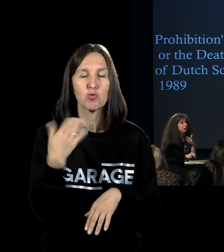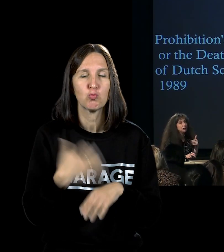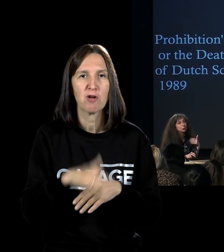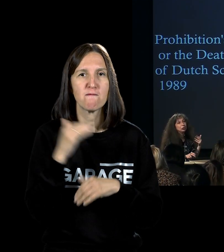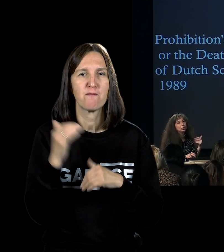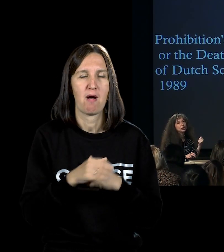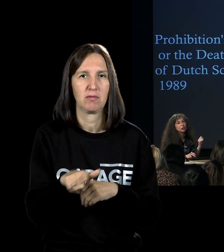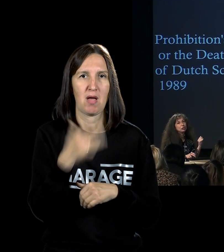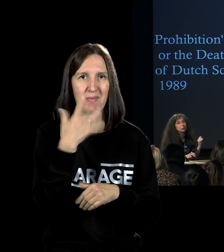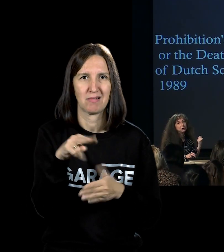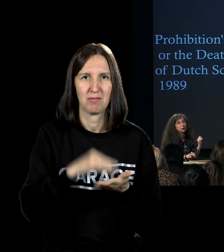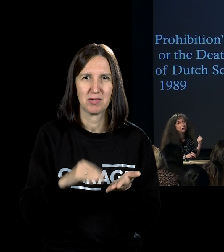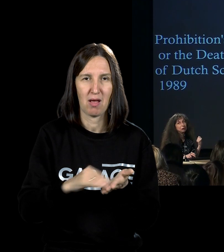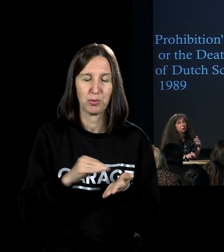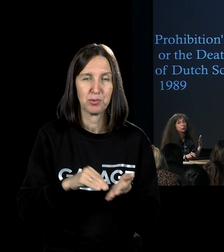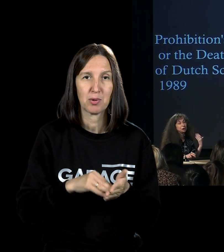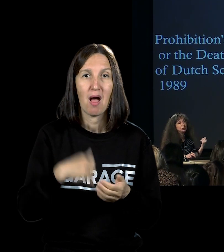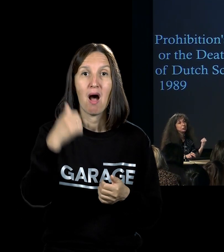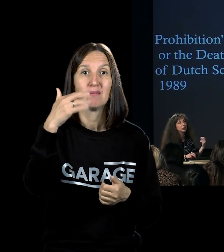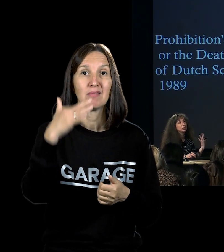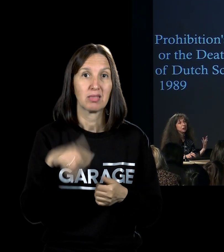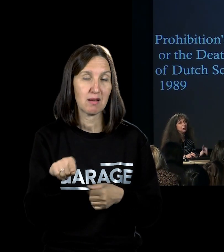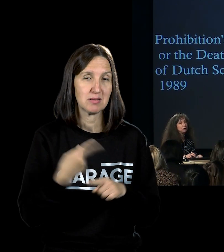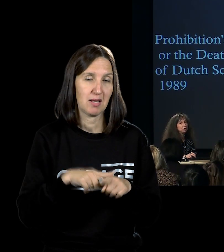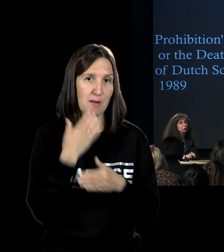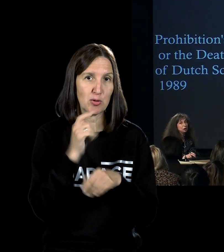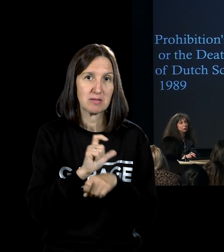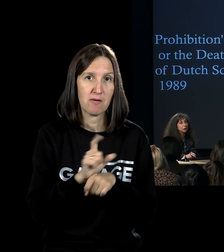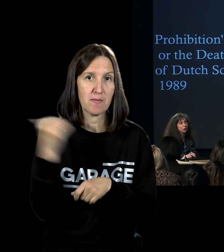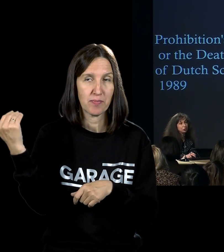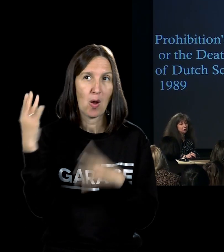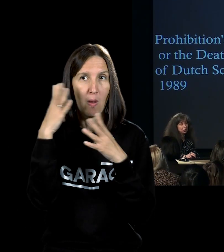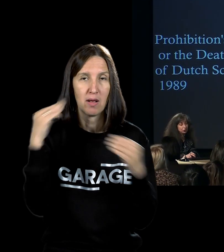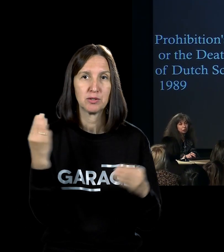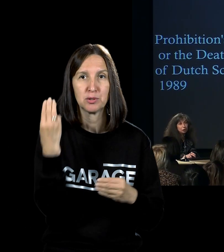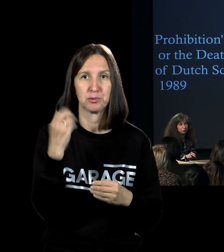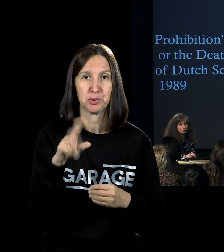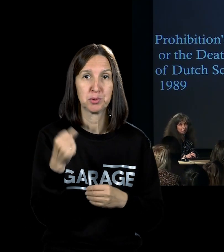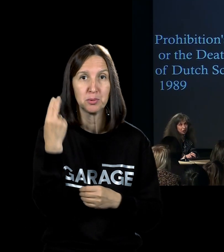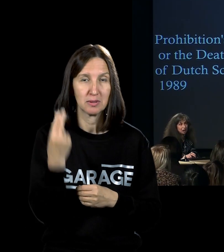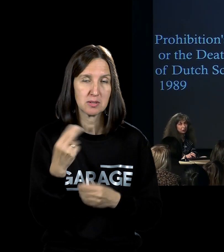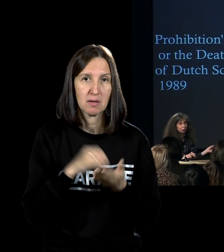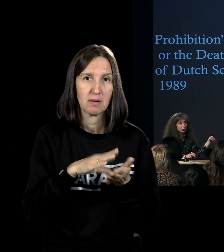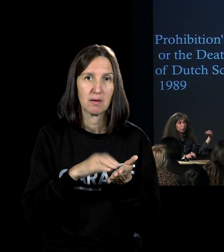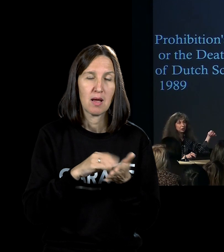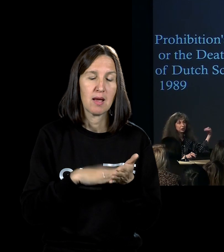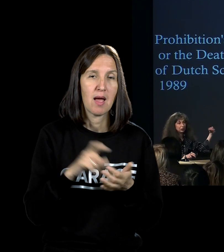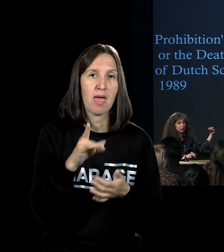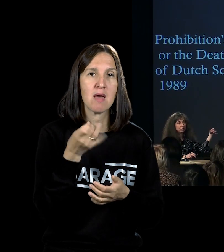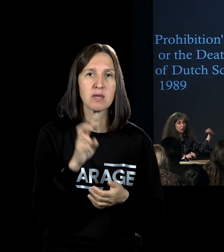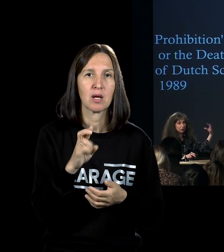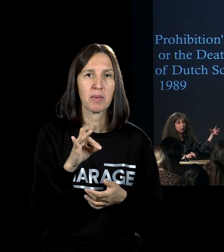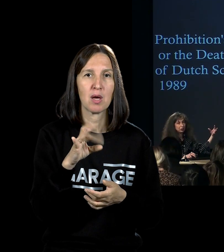некий текст, использующий эти слова, написал, использующий эти последние слова Голландц Шульц, написал, в частности, Уильям Д. Роуз. Вот что такое